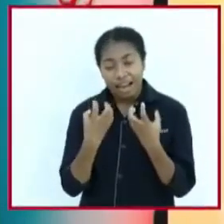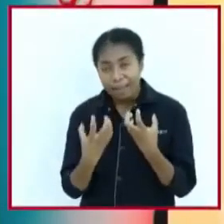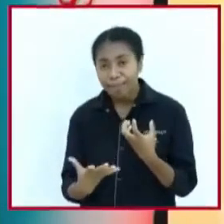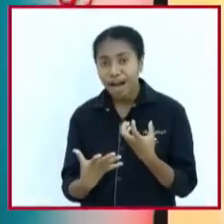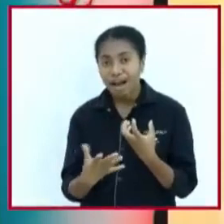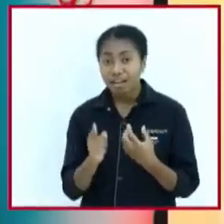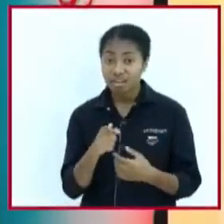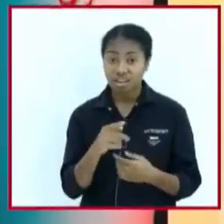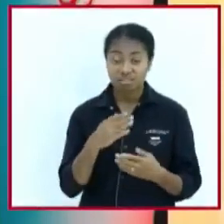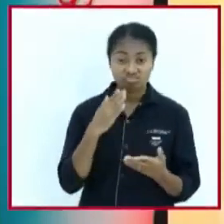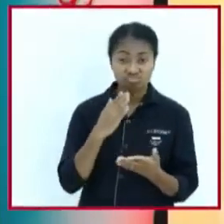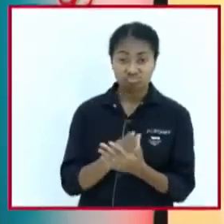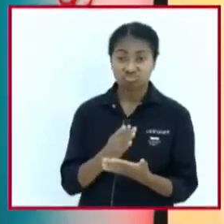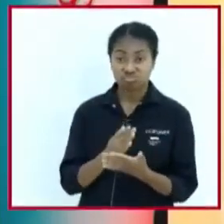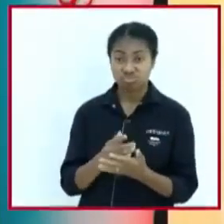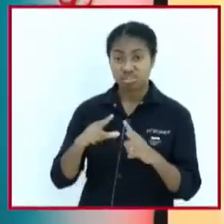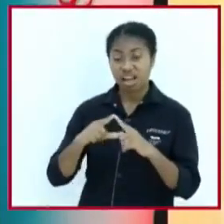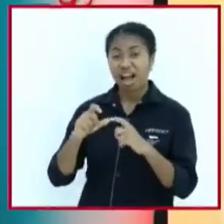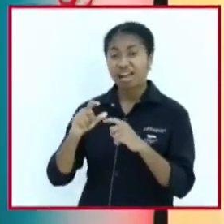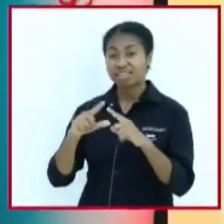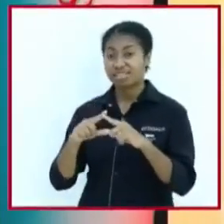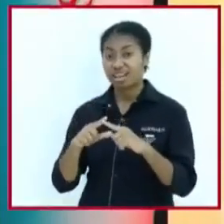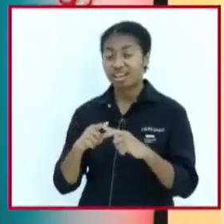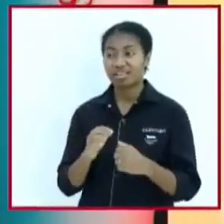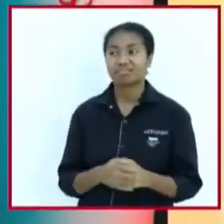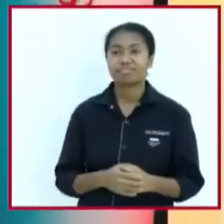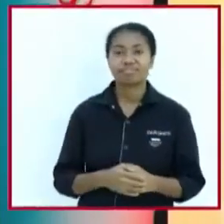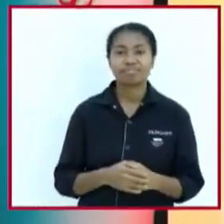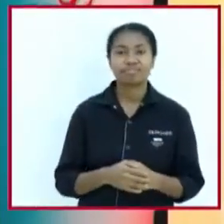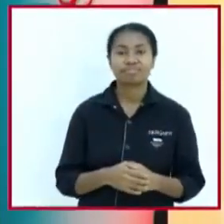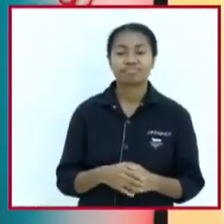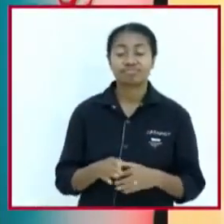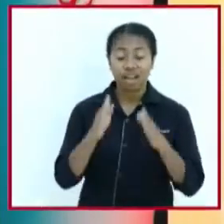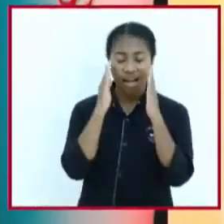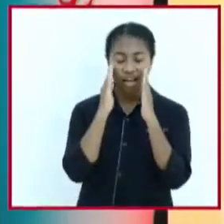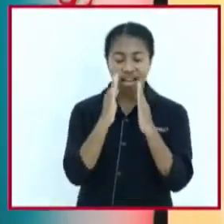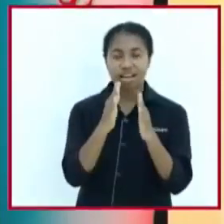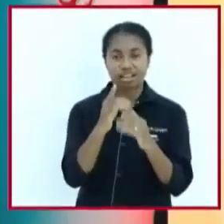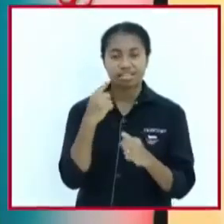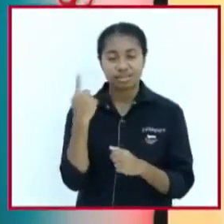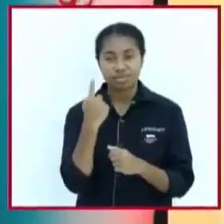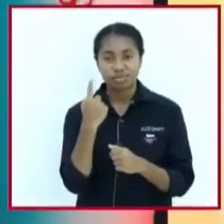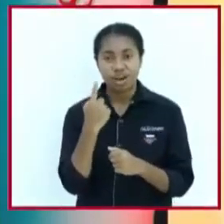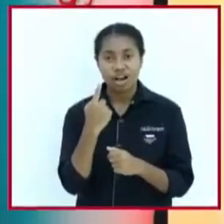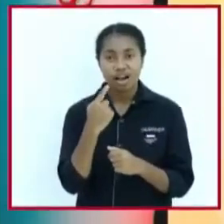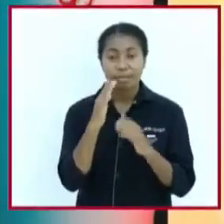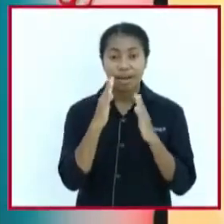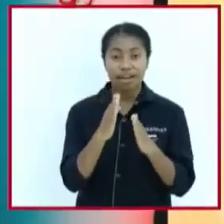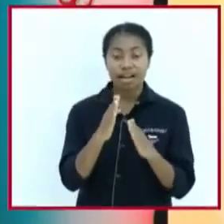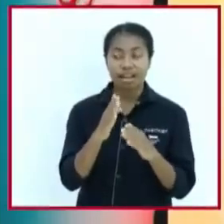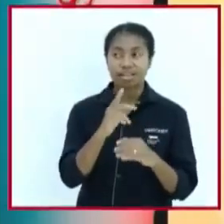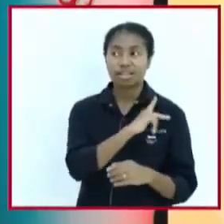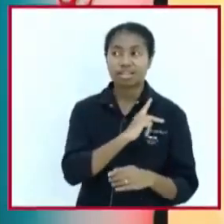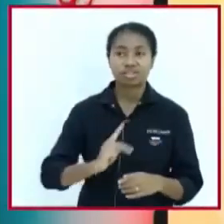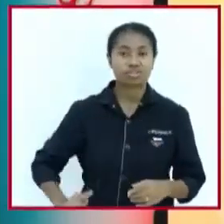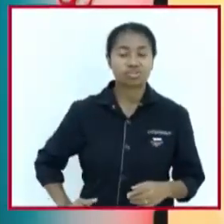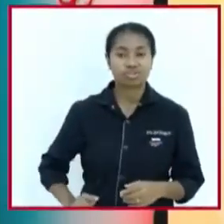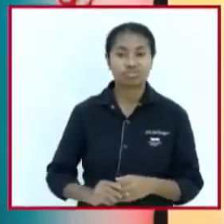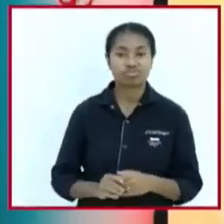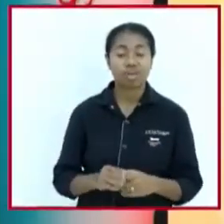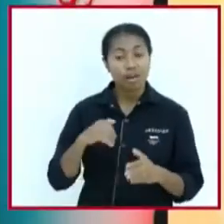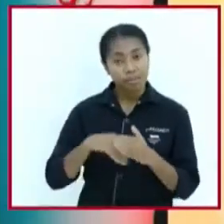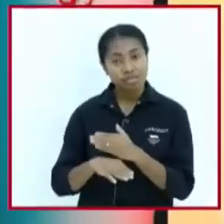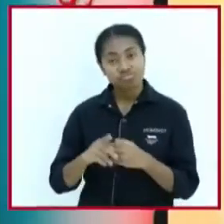putus asa tanggal kandeman dosa Arahkan pandangan Iman pada Kristus teladan Kristus dalam